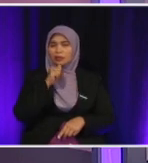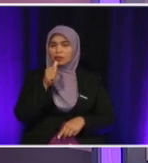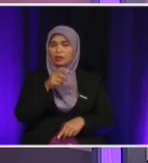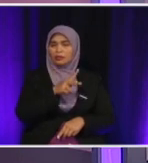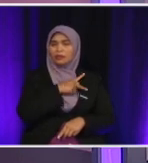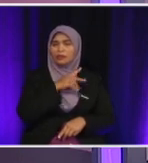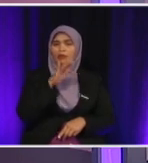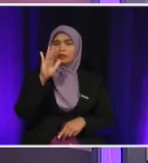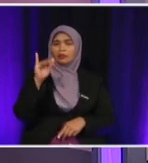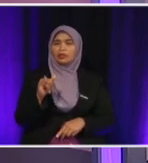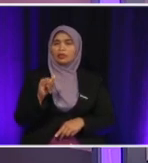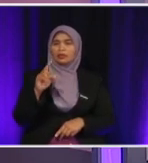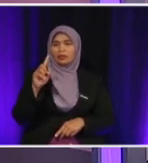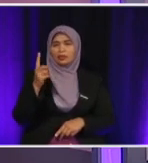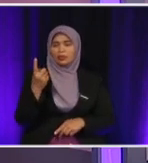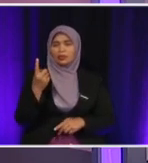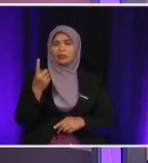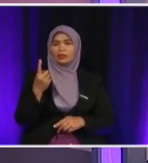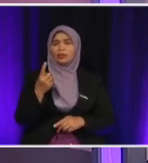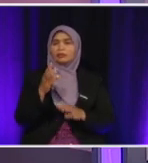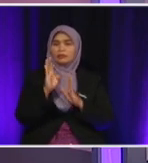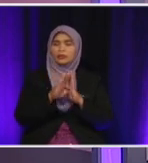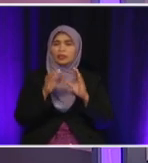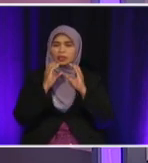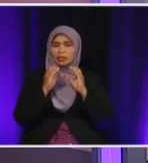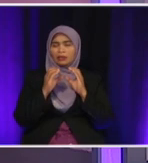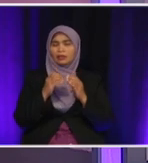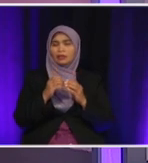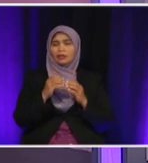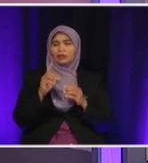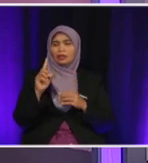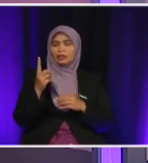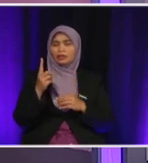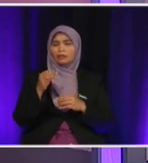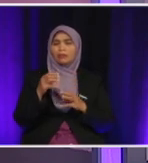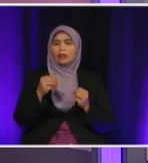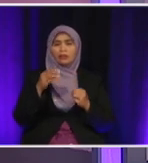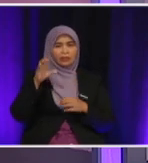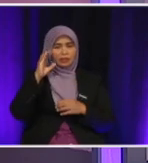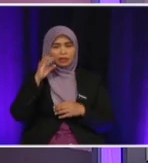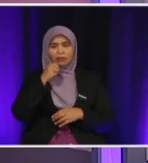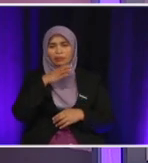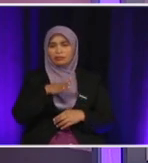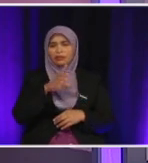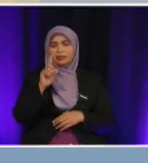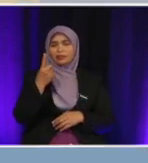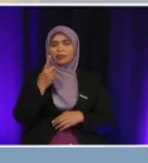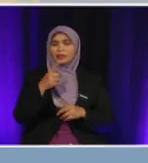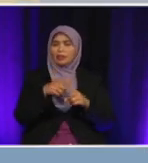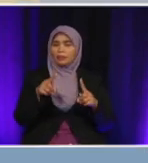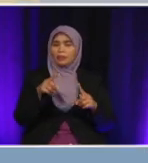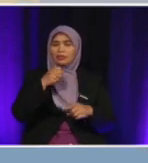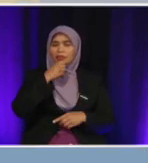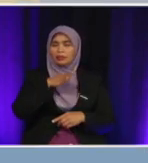diktator ya yang hanya bercakap ataupun hanya nak dengar apa yang Rasulullah kata sahaja tetapi Rasulullah